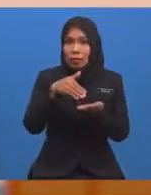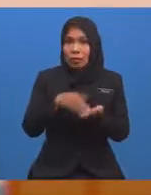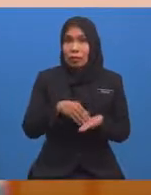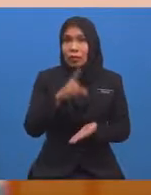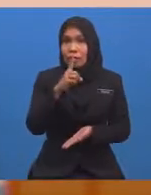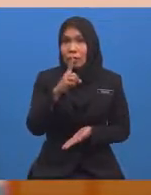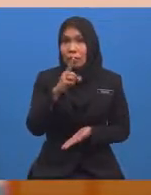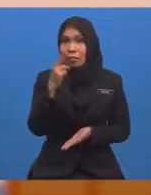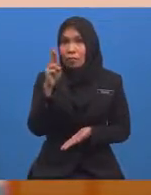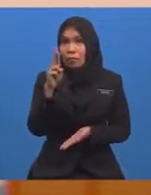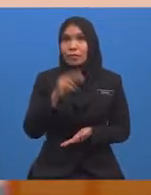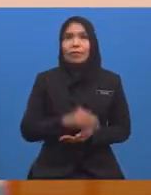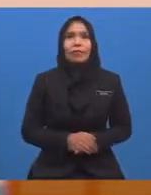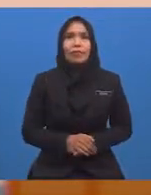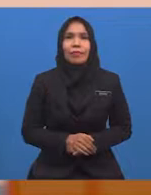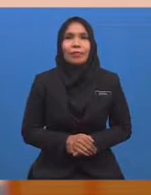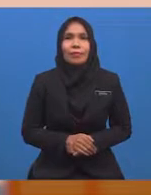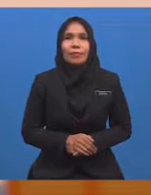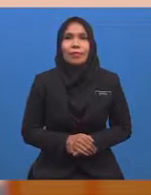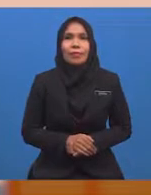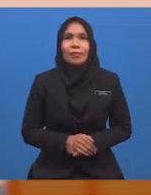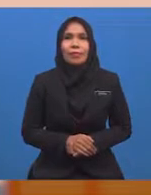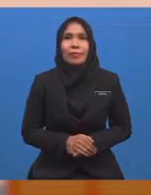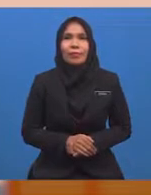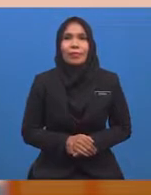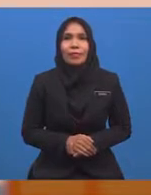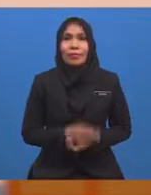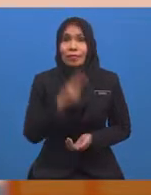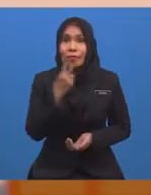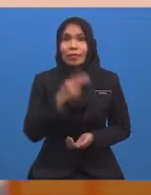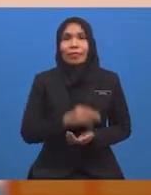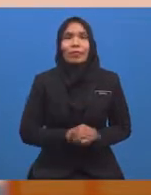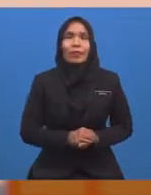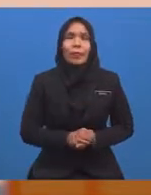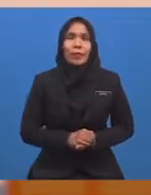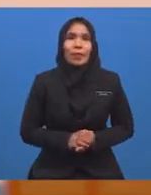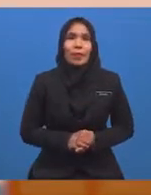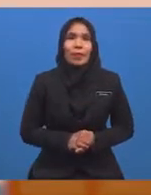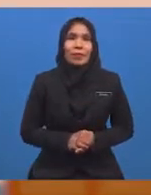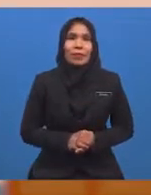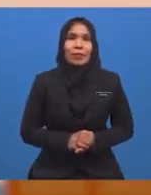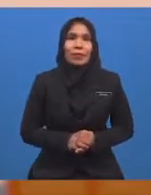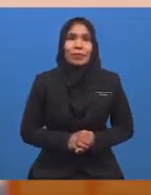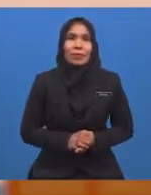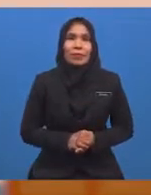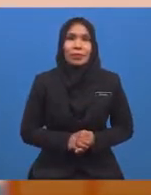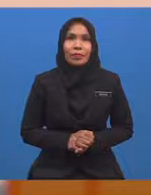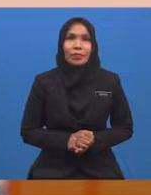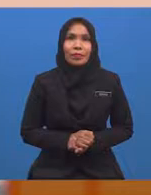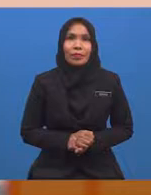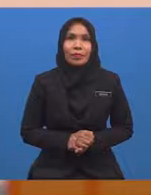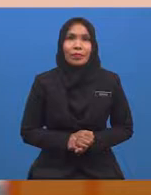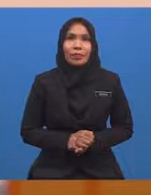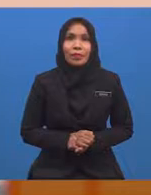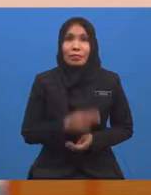wow pantai betul murid-murid Ceko Hai jawapanya berbunyi